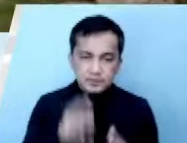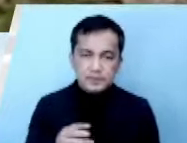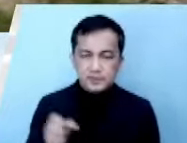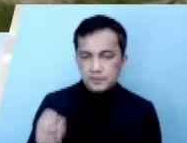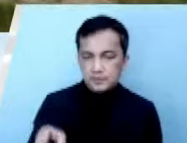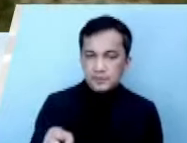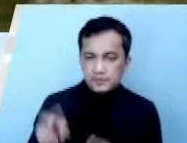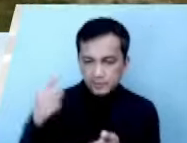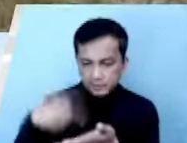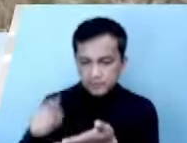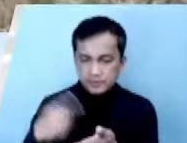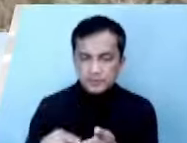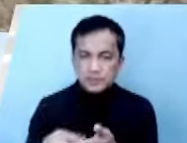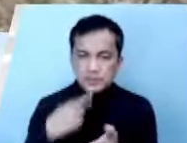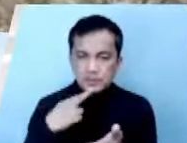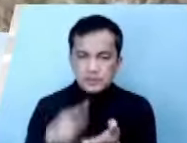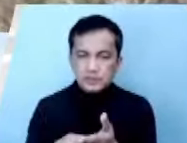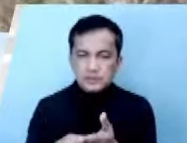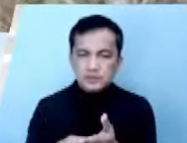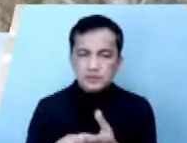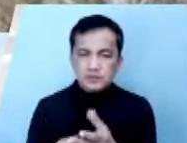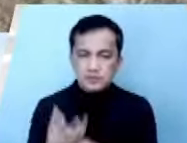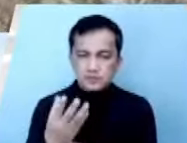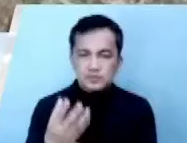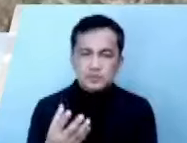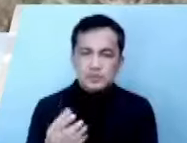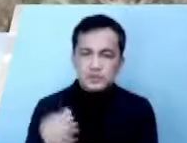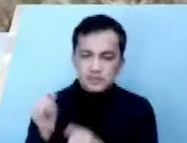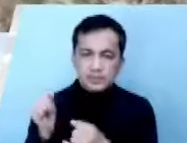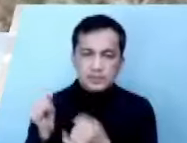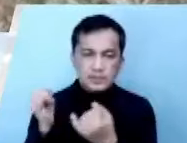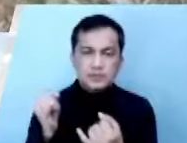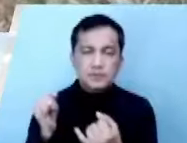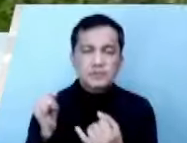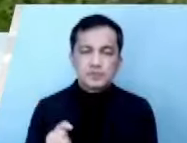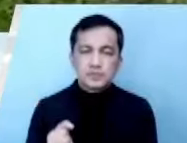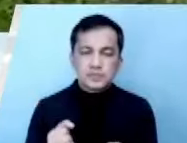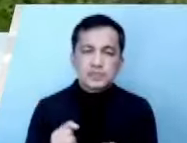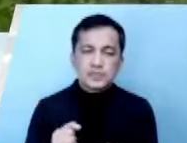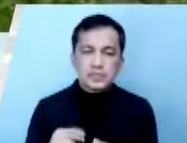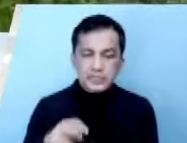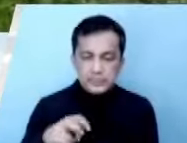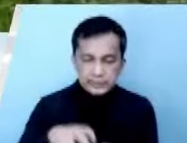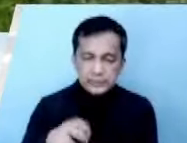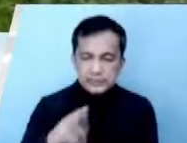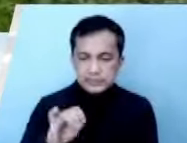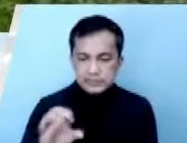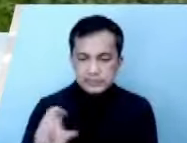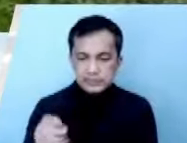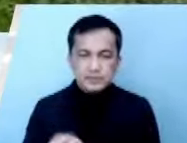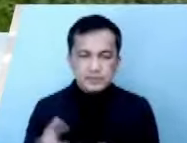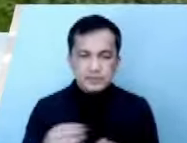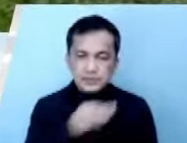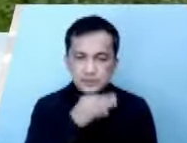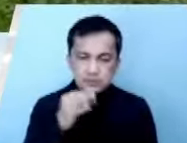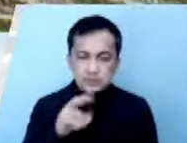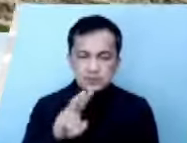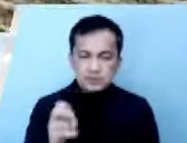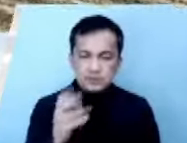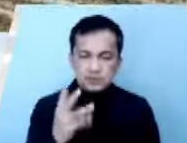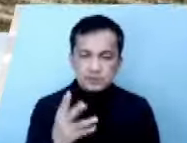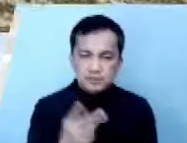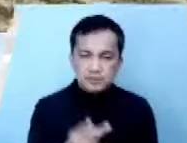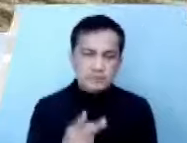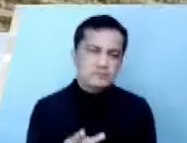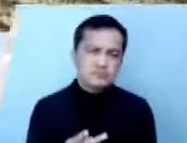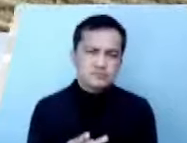hindi tumutubo or rejected ang ilang imported na hybrid na binhi na pinamigay sa mga magsasaka na 250 pesos pa naman